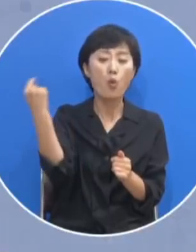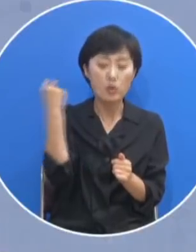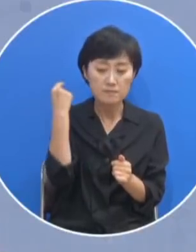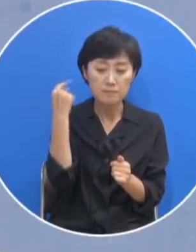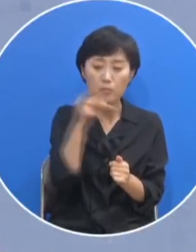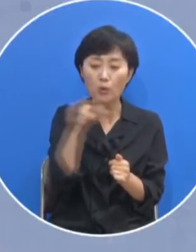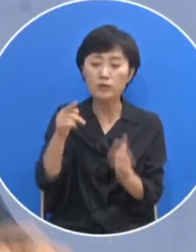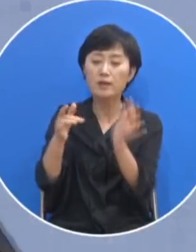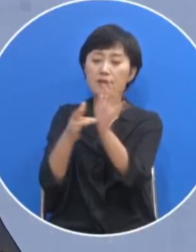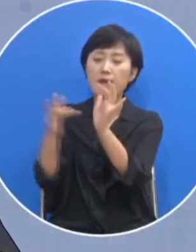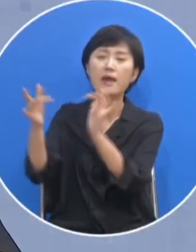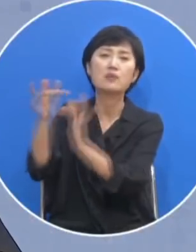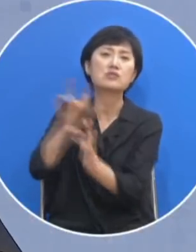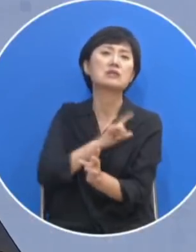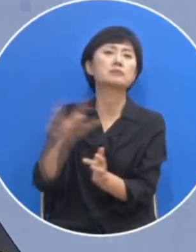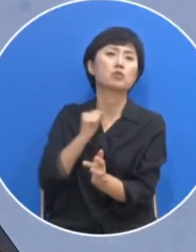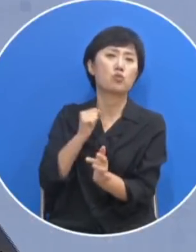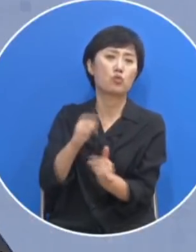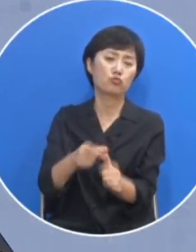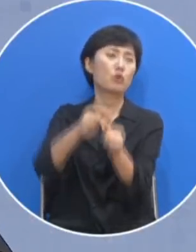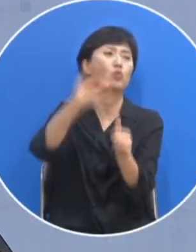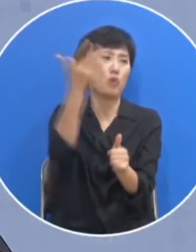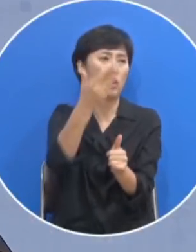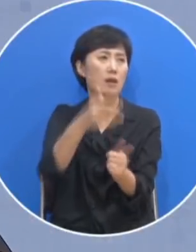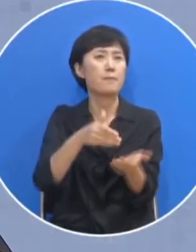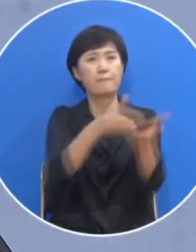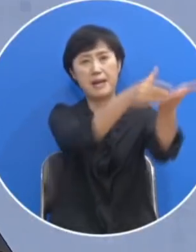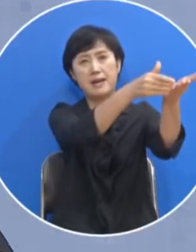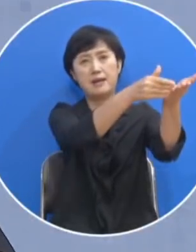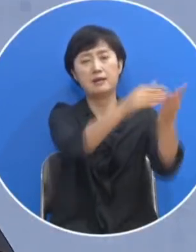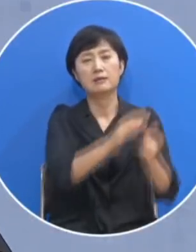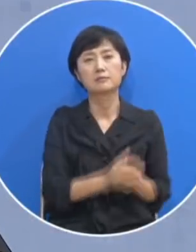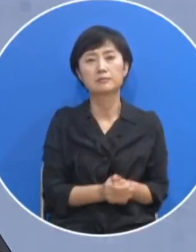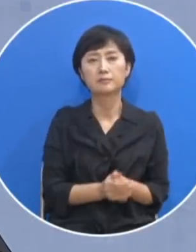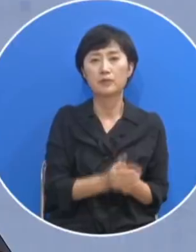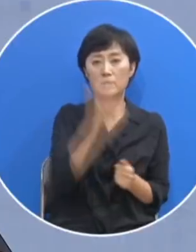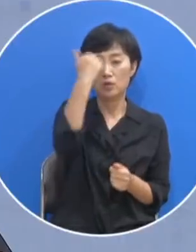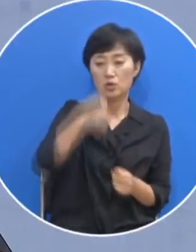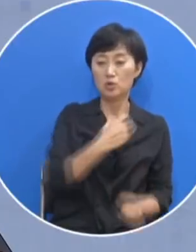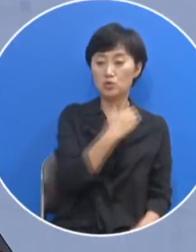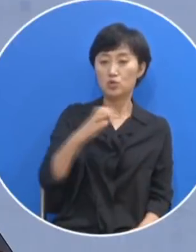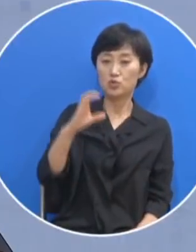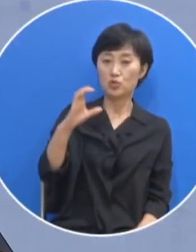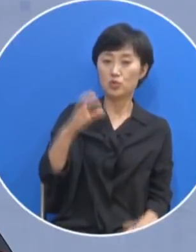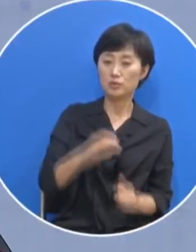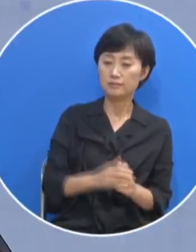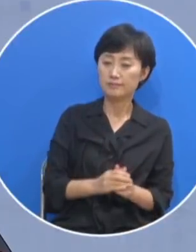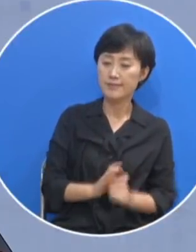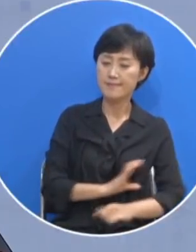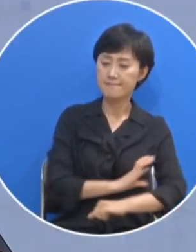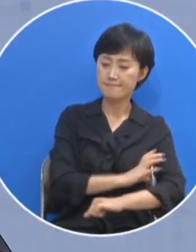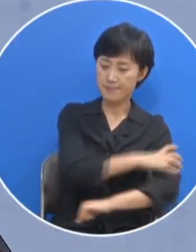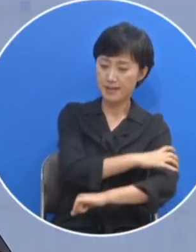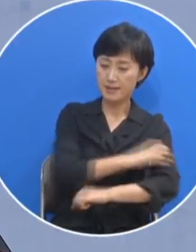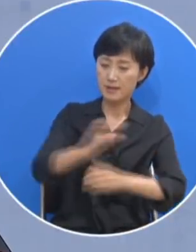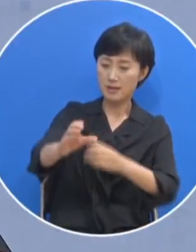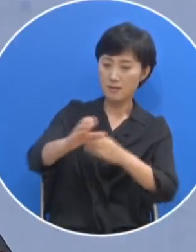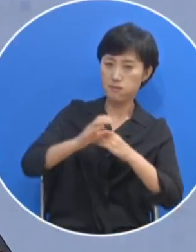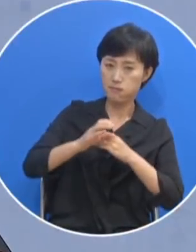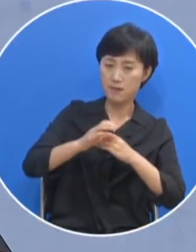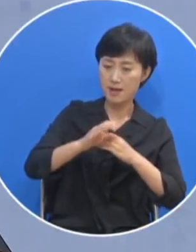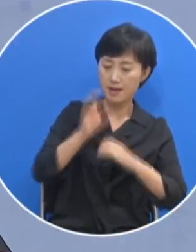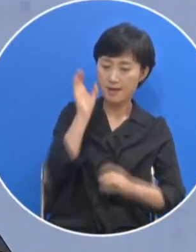csr 앞에 스피킹을 받으러 가서 있으셔야 쥐 자전 주기 위해서는 막강한 힘을 가지고 마틴